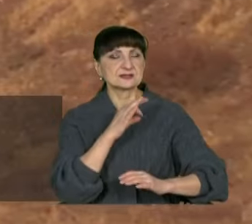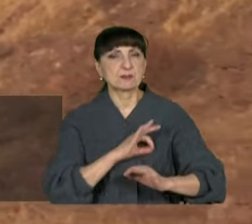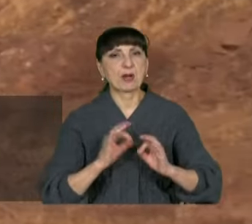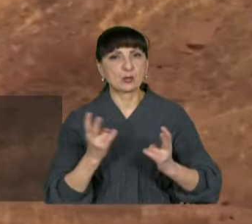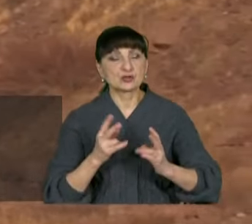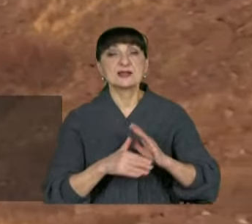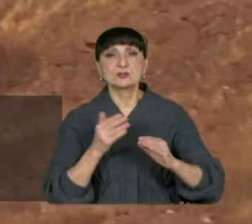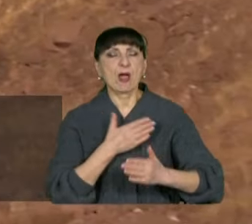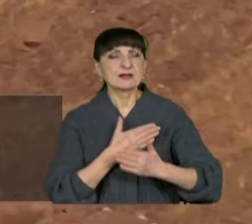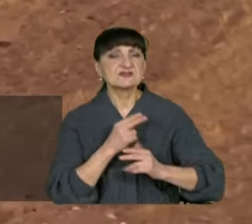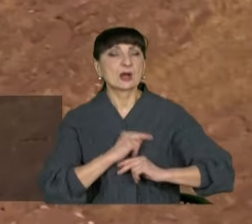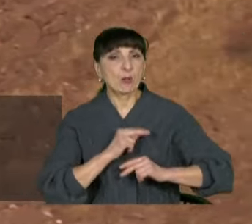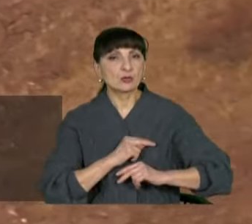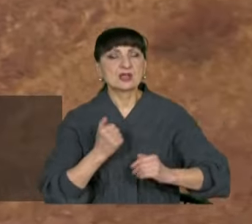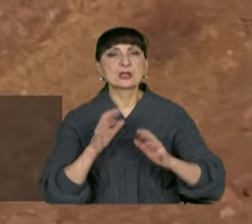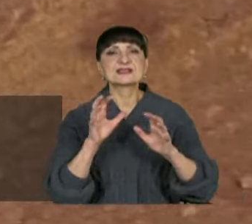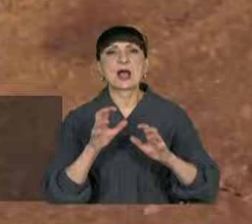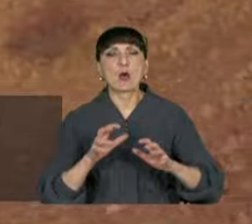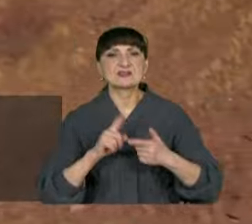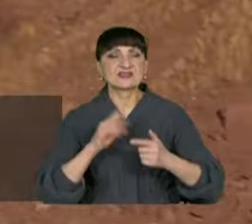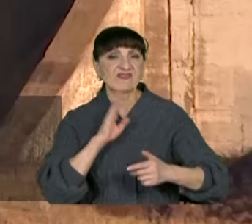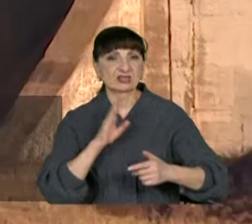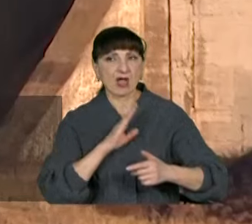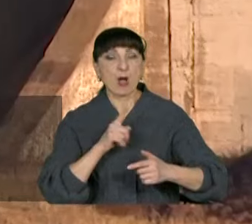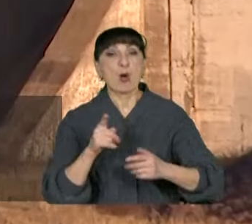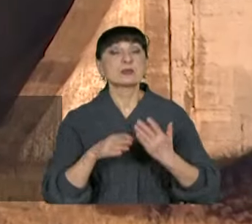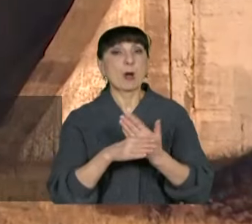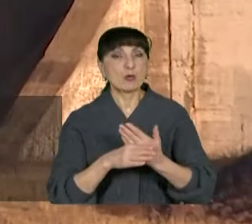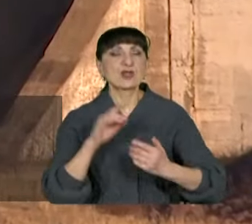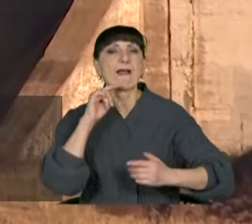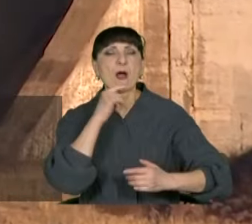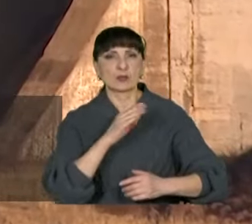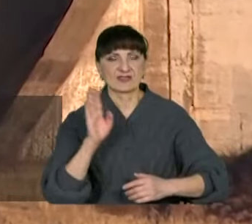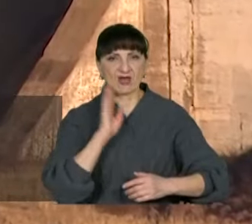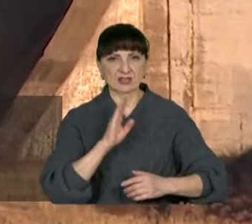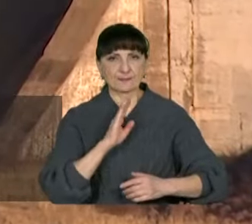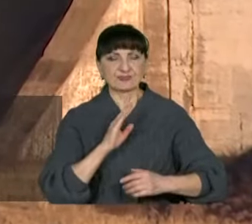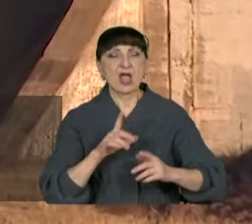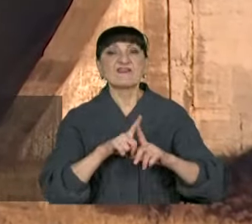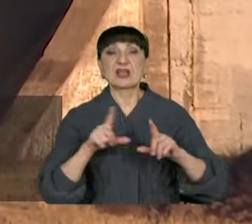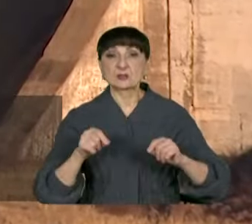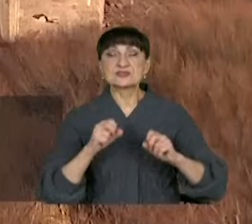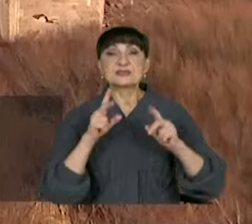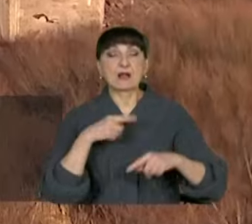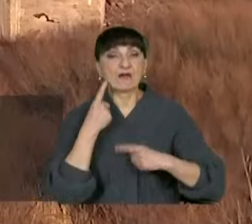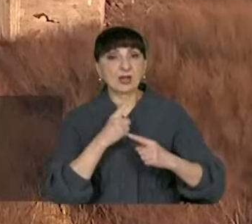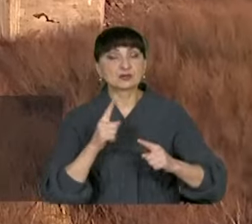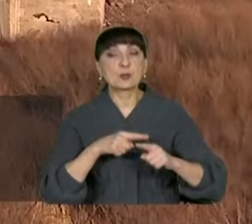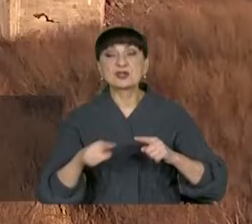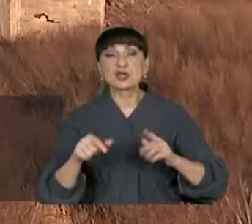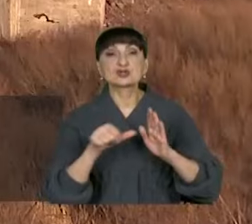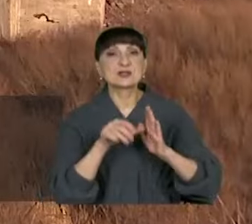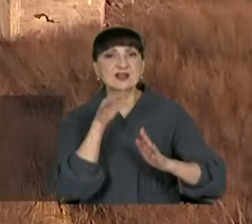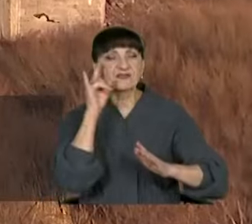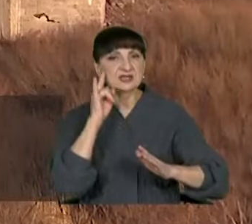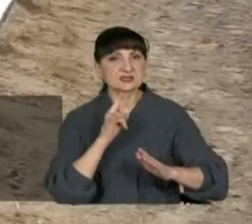Депутаты сейчас активно работают над водным кодексом, который как раз-таки позволит экономить воду. Между тем, в профильном ведомстве отметили, что в ближайшие 6 лет